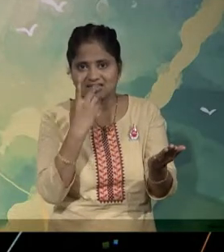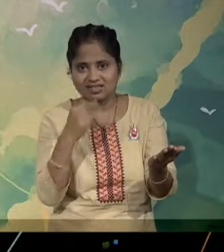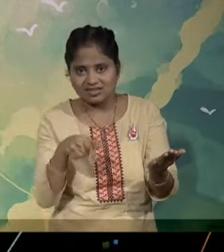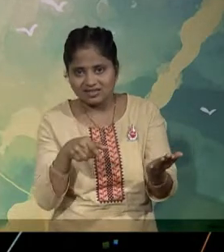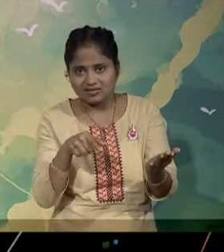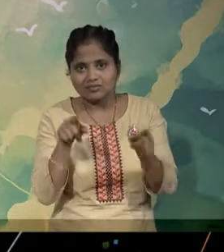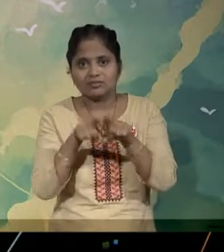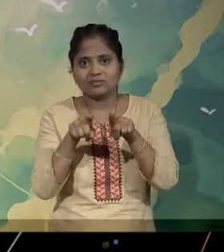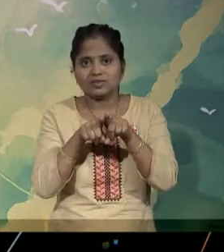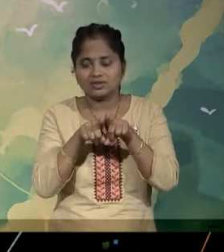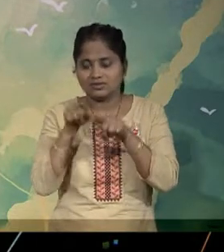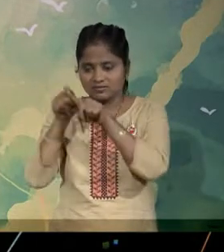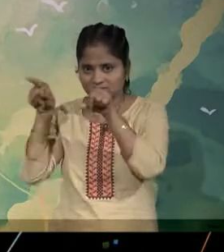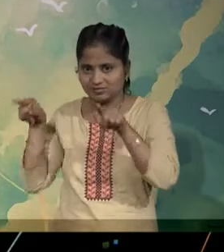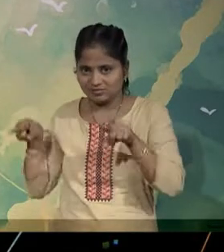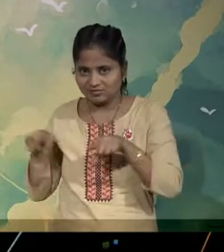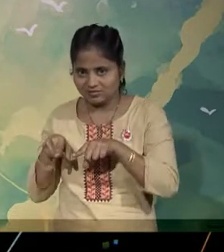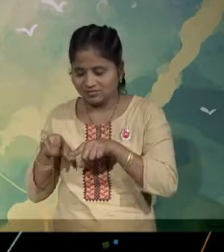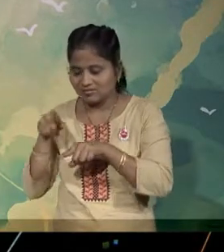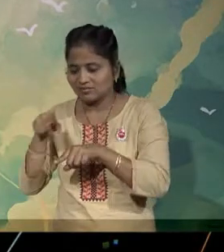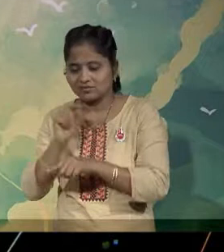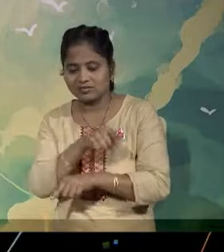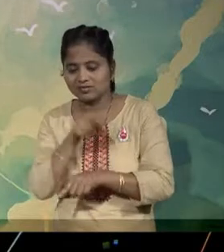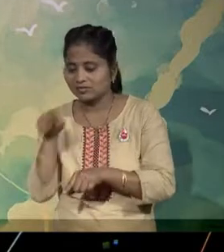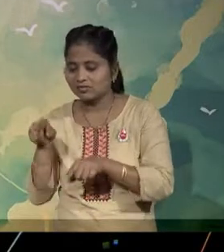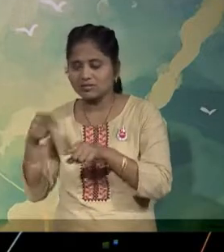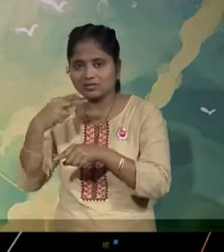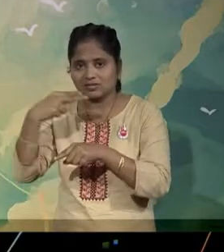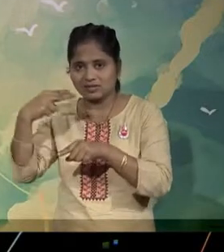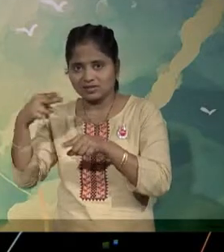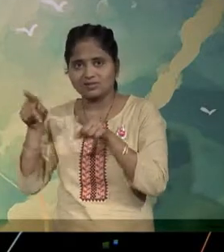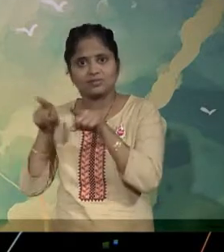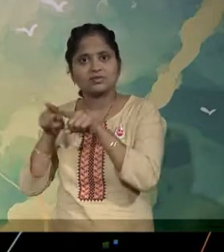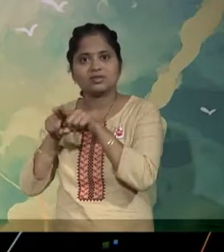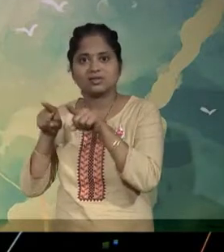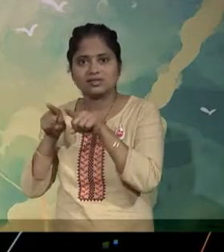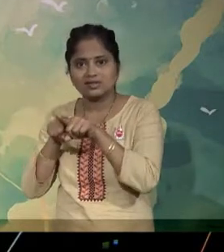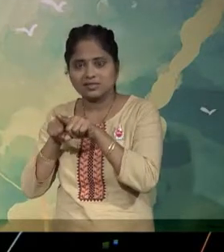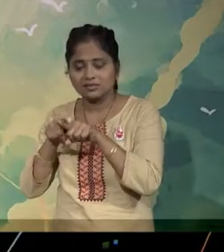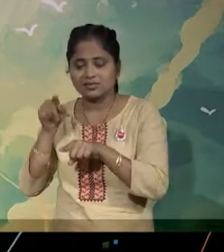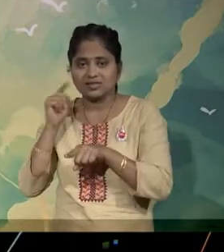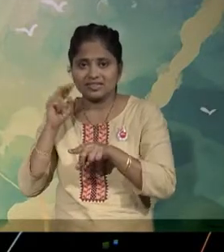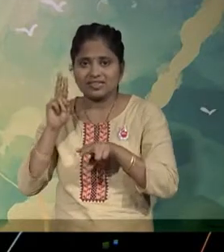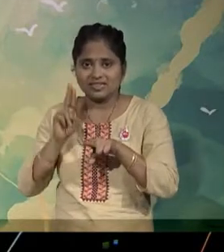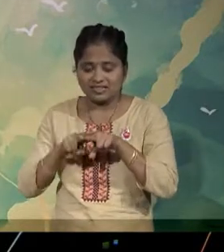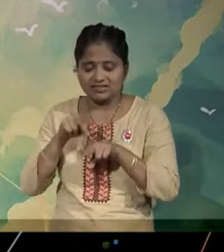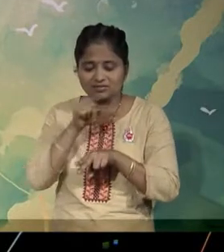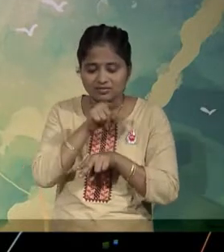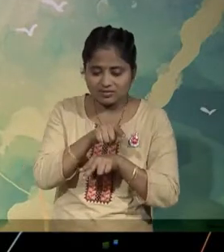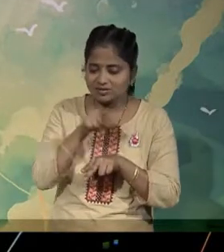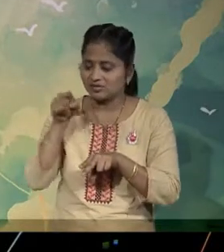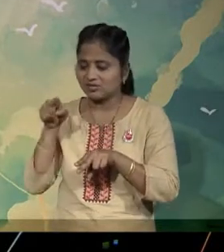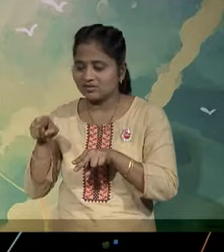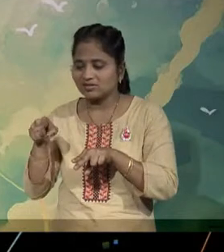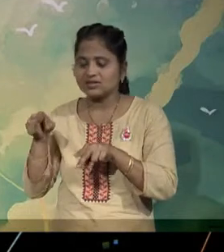पेटतली. तशेंच व्हीव्हीपॅट मशिनाच्या जनेलान एक धव्या रंगाचो चिटकारो छापून येतलो.